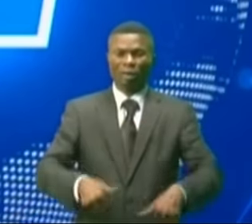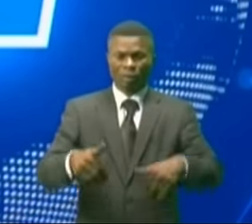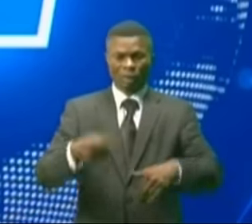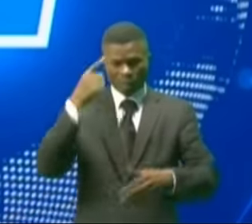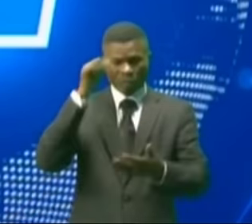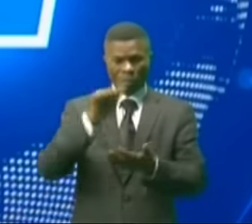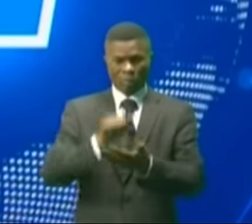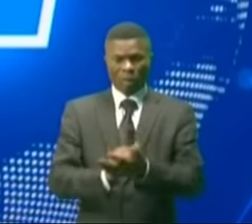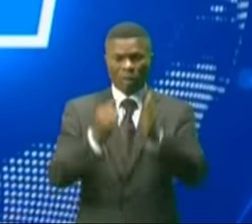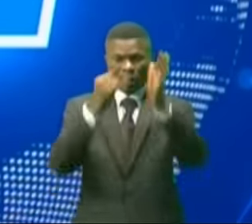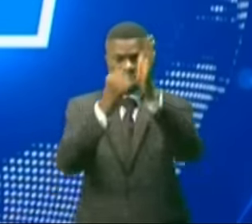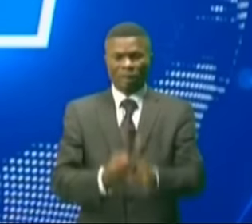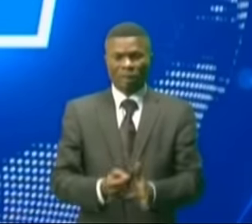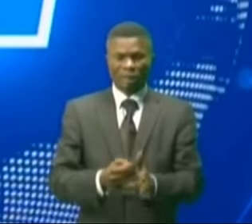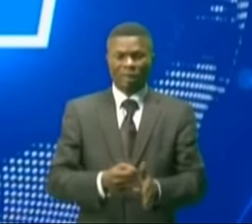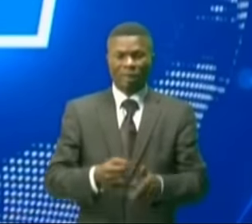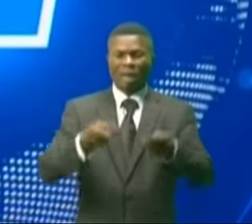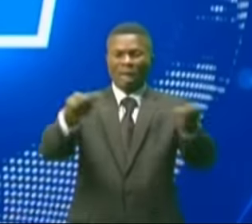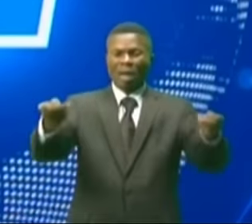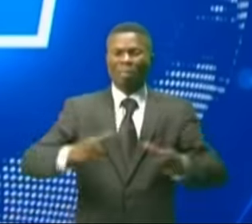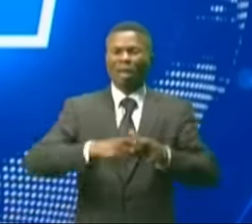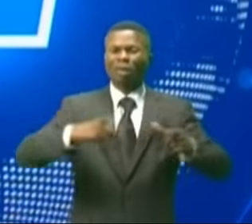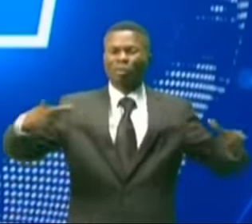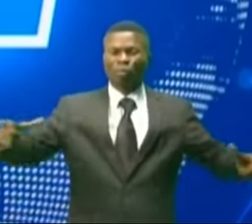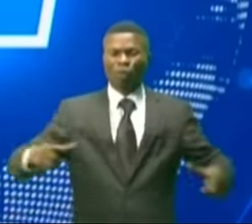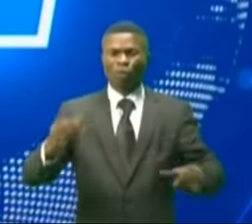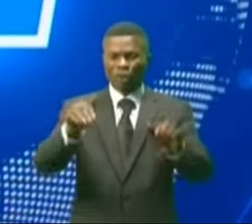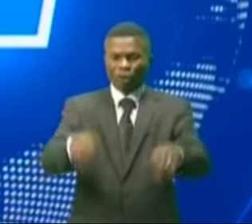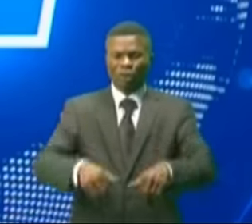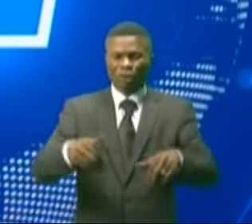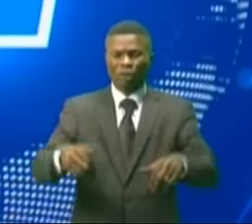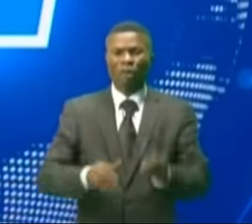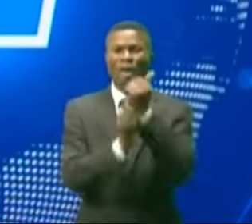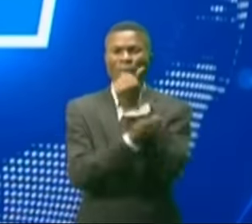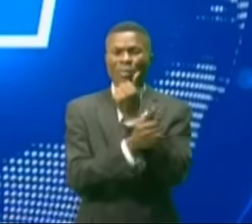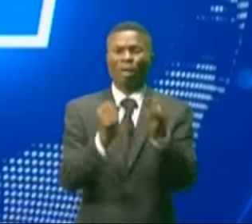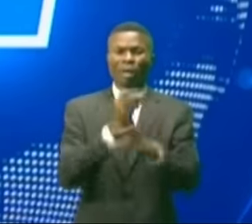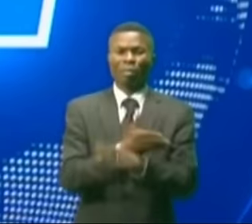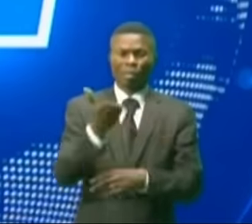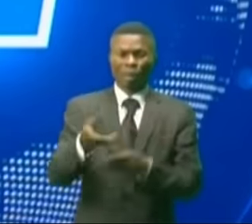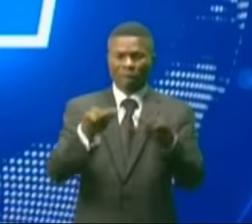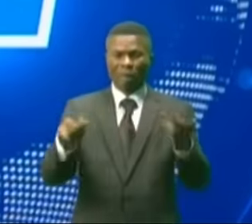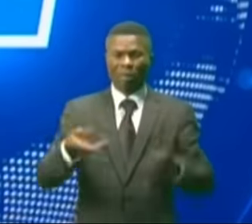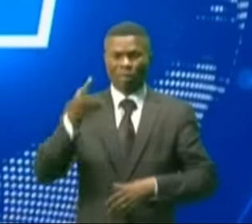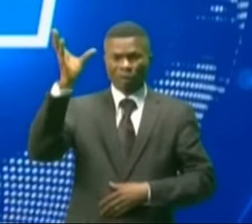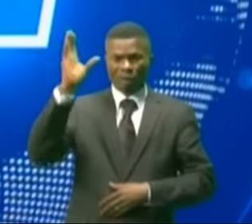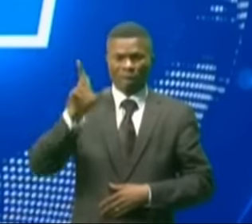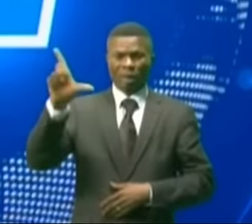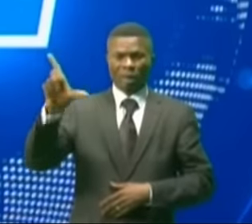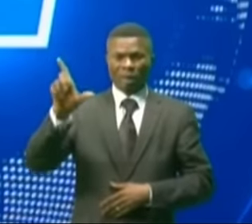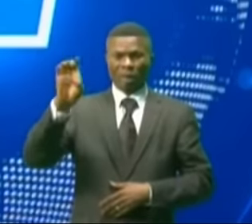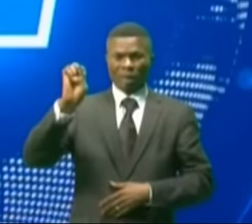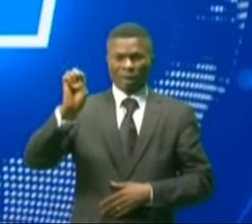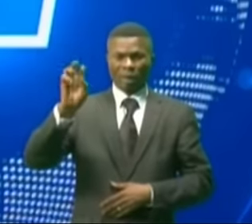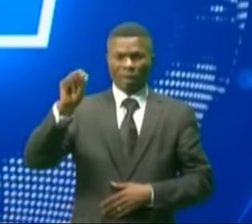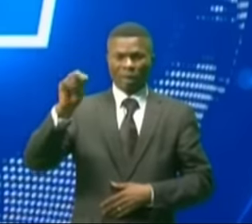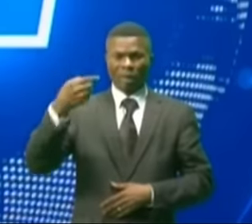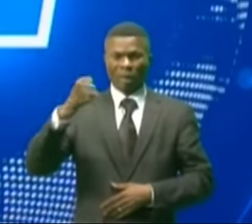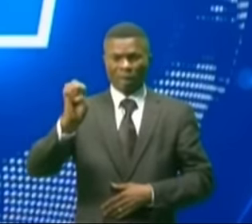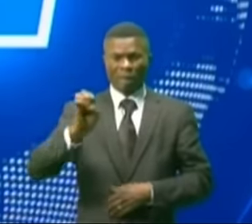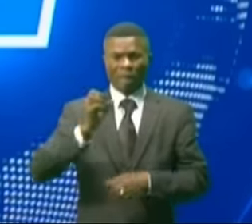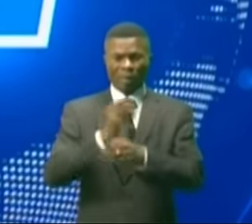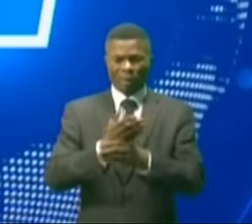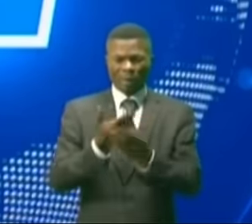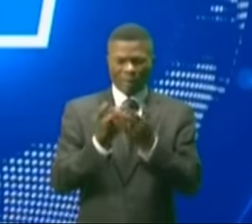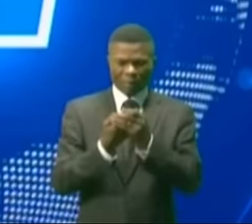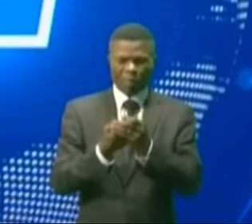faire, 600 hectares de maïs sont déjà cultivés dans les sites du village Lengue et sont déjà dans la